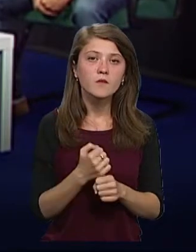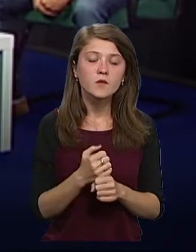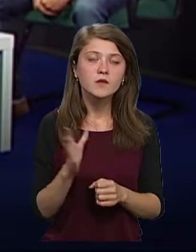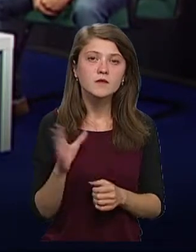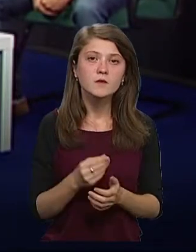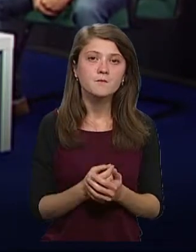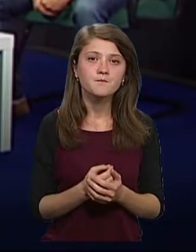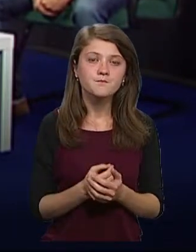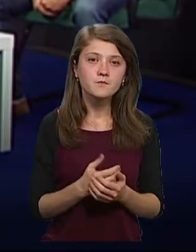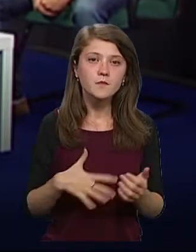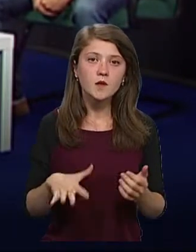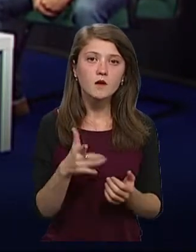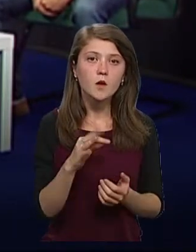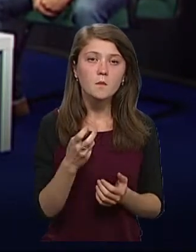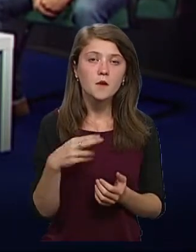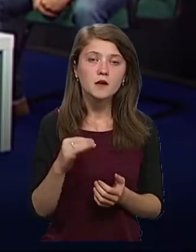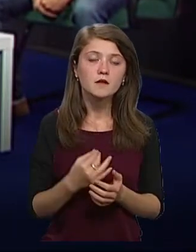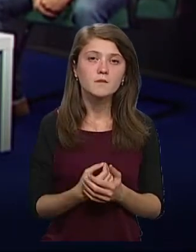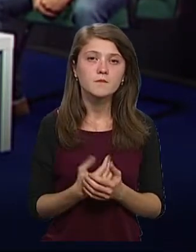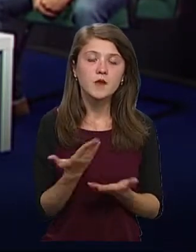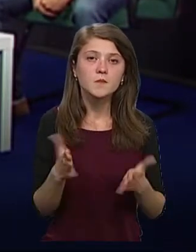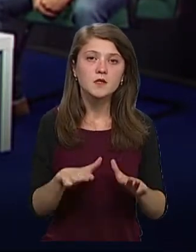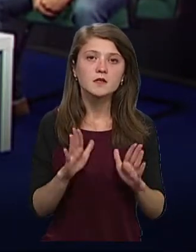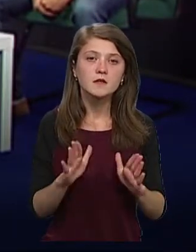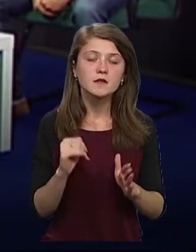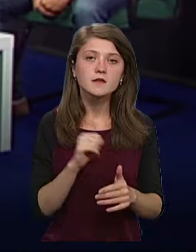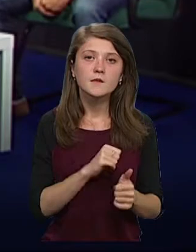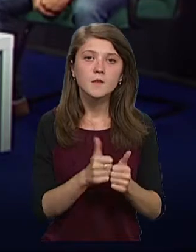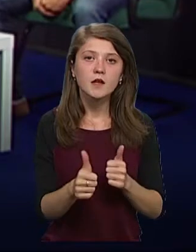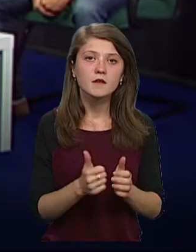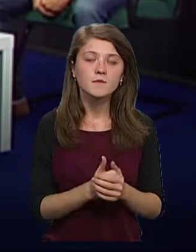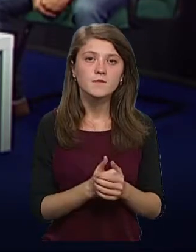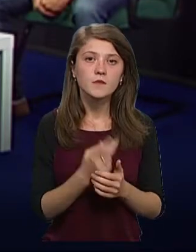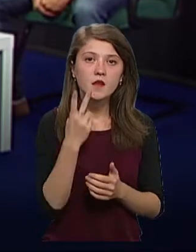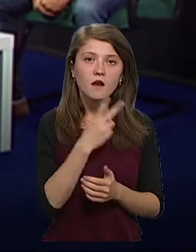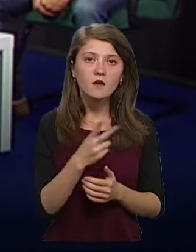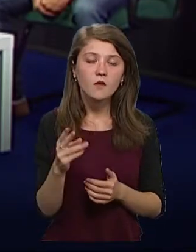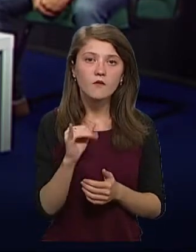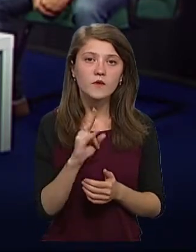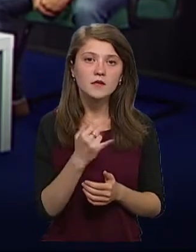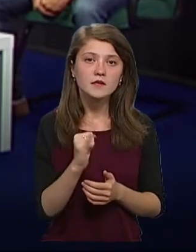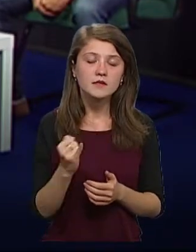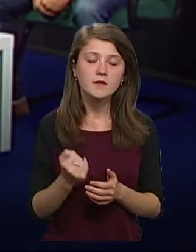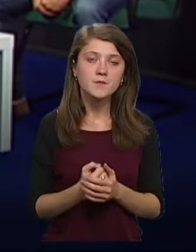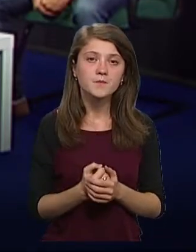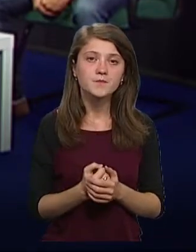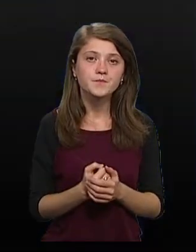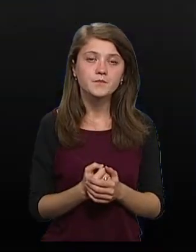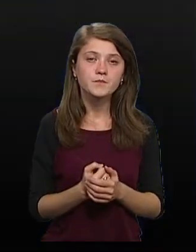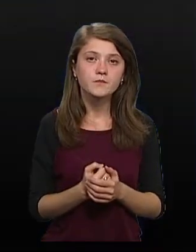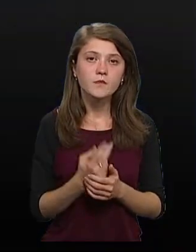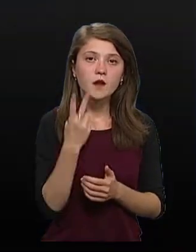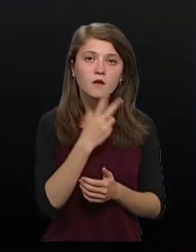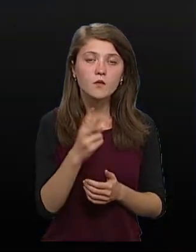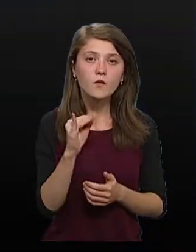повторюю, переходять на об'єднані територіальні громади, а там залишаються тільки, насамперед, наглядові функції. Тобто, за